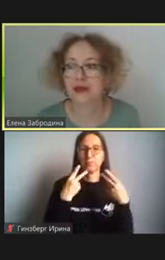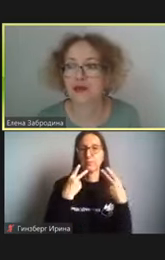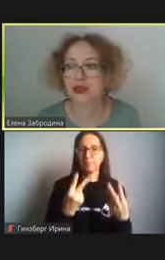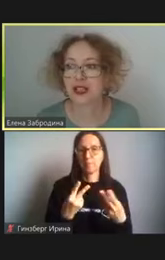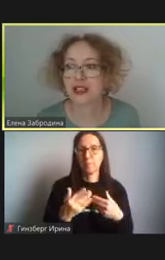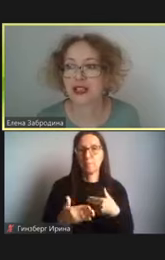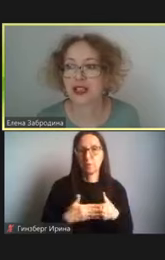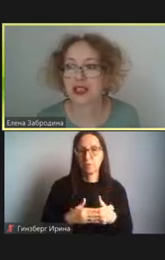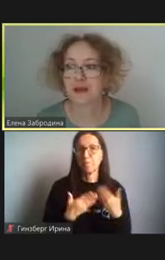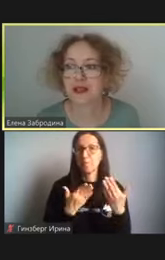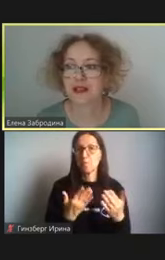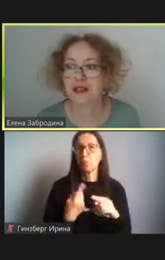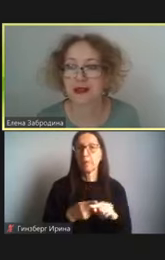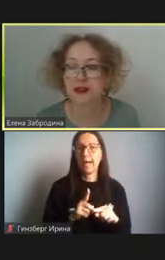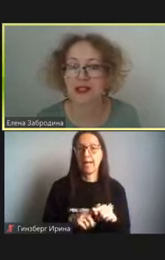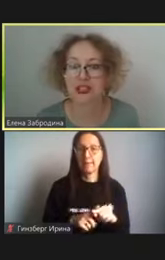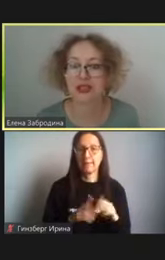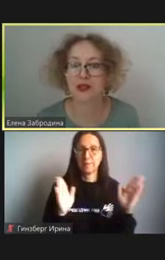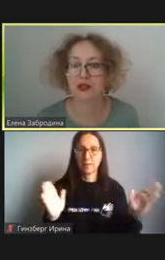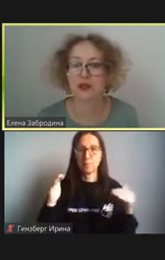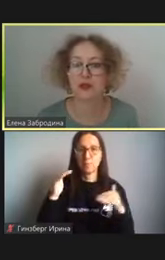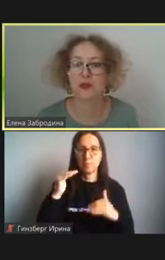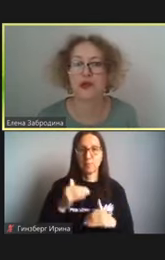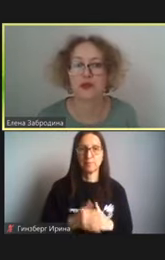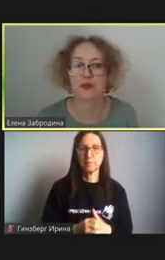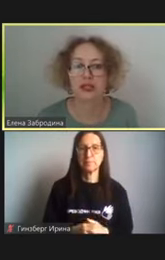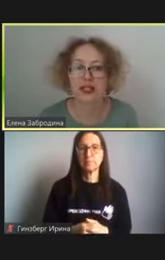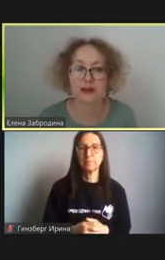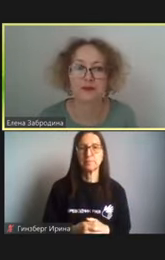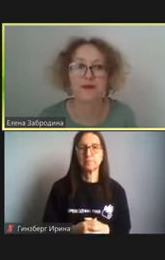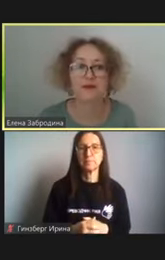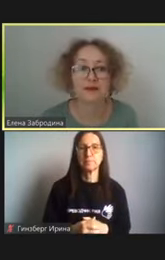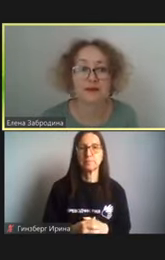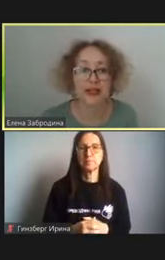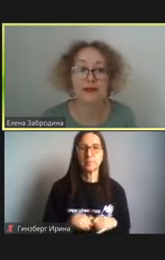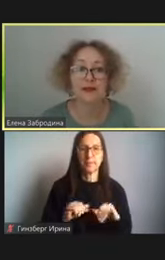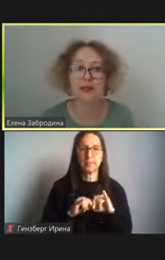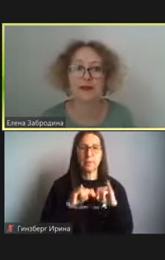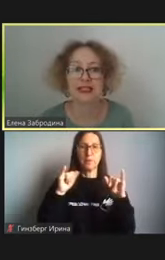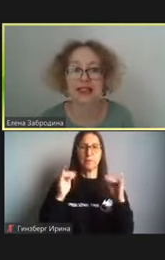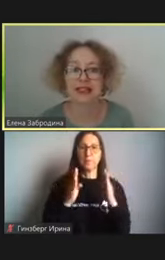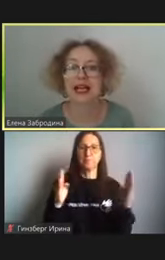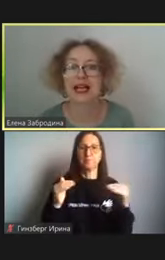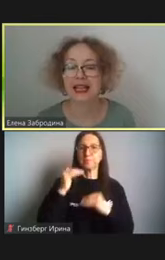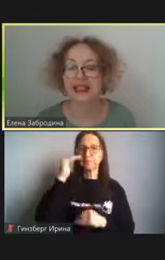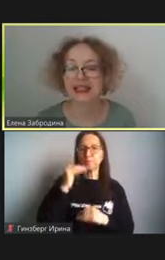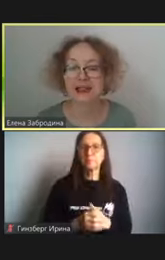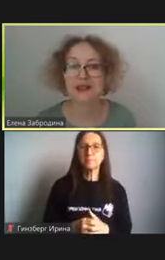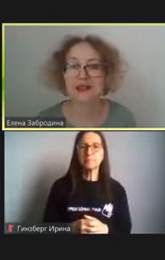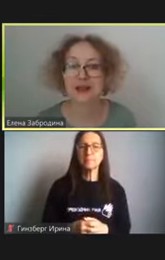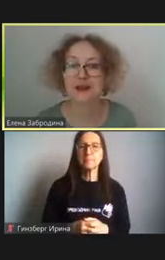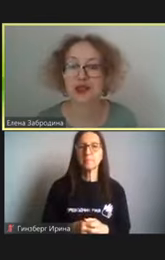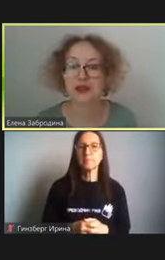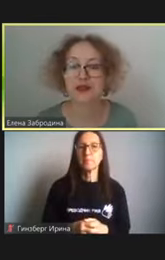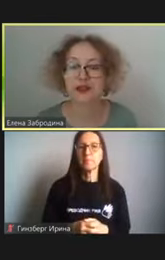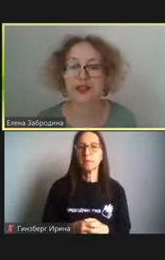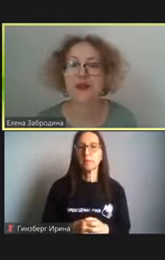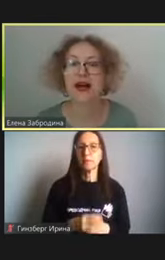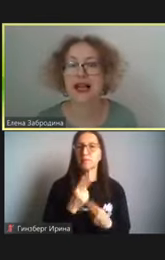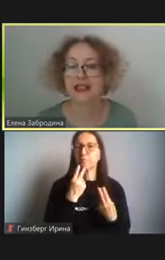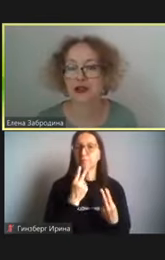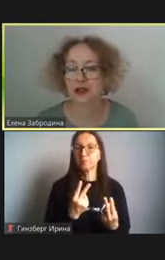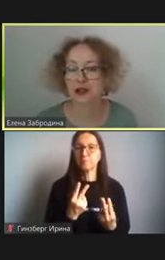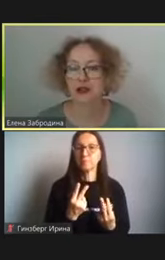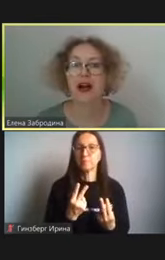посмотреть. Вот она сейчас перед вами, сейчас я ее сделаю покрупнее. И вот посмотрите, здесь мы с вами снова